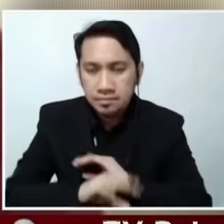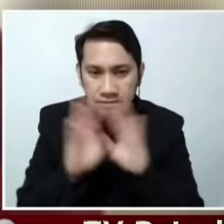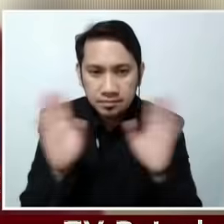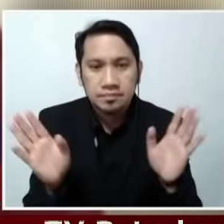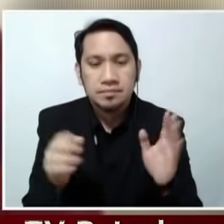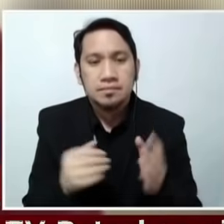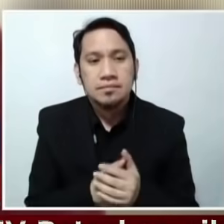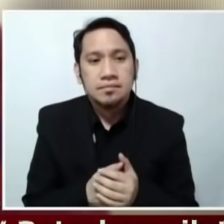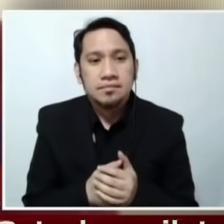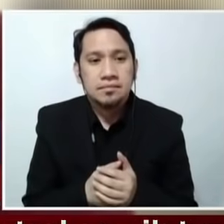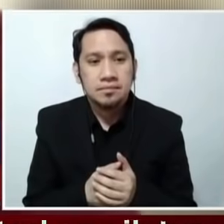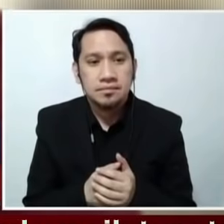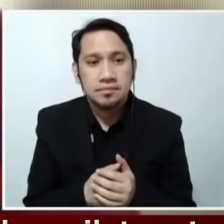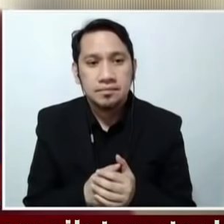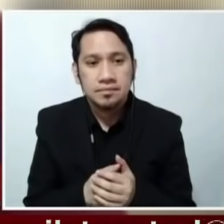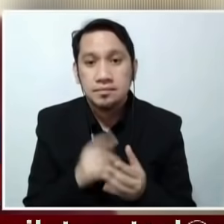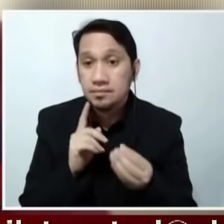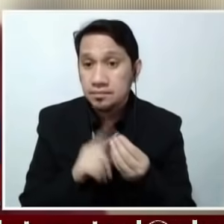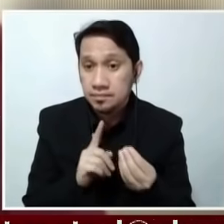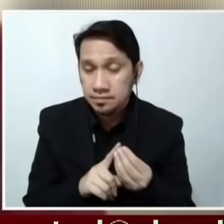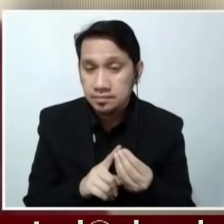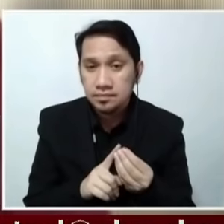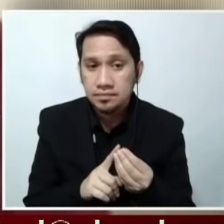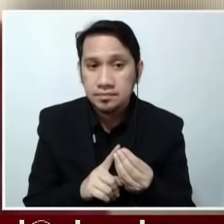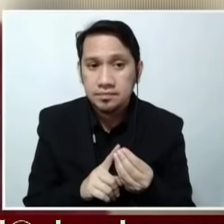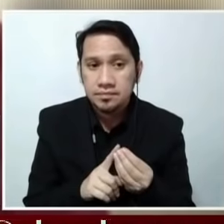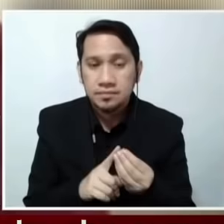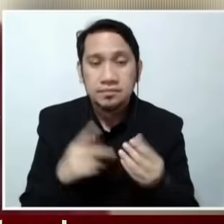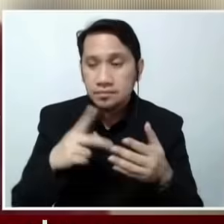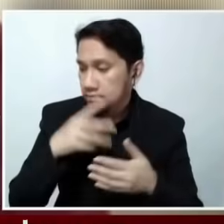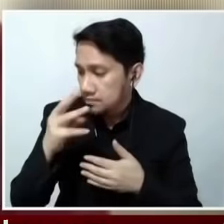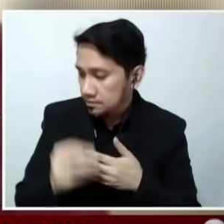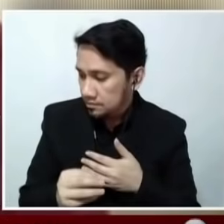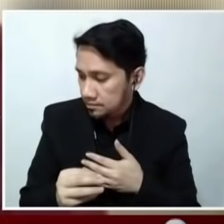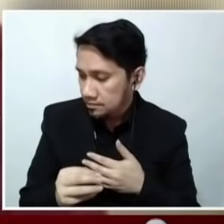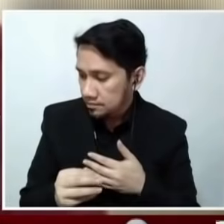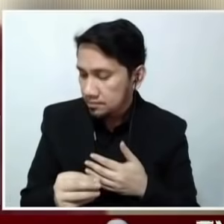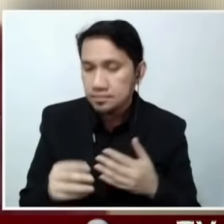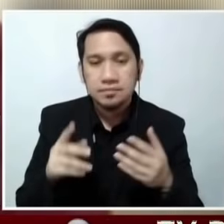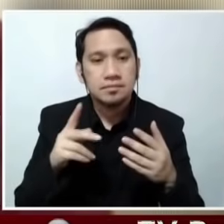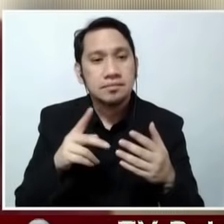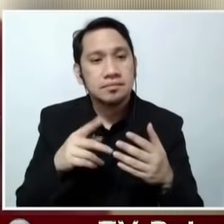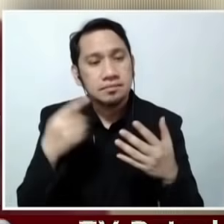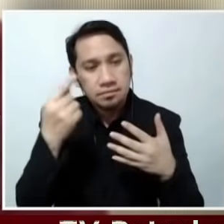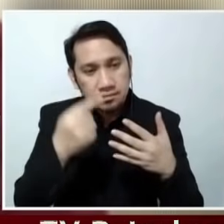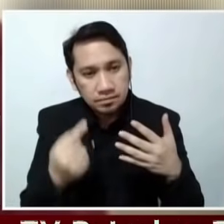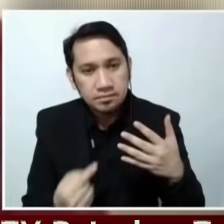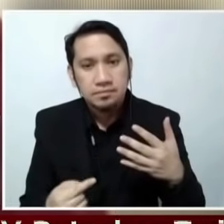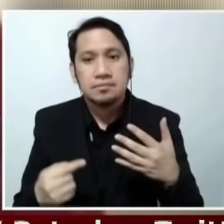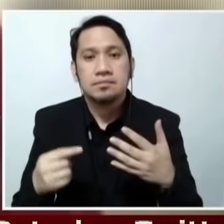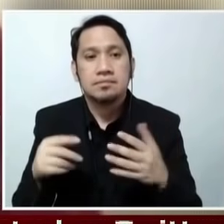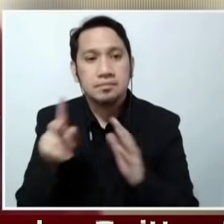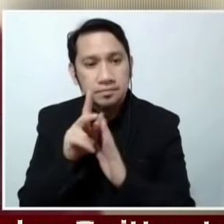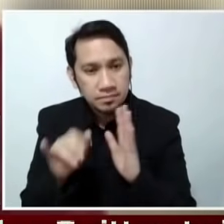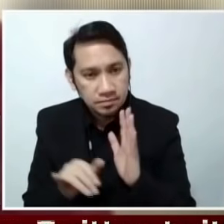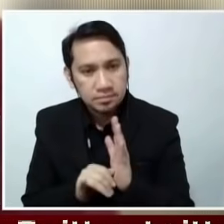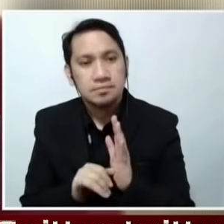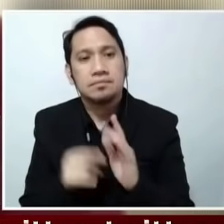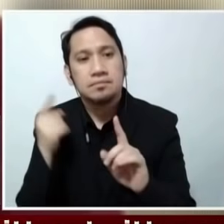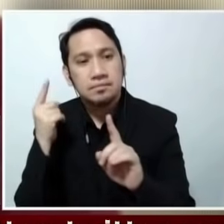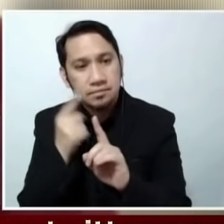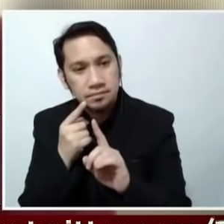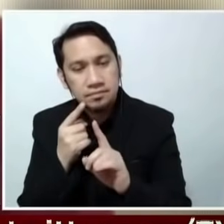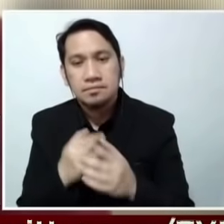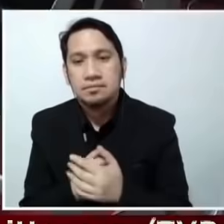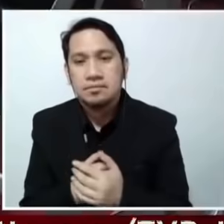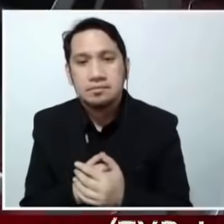mga bagay-bagay patungkol sa mga programa, plataforma, policy agenda ng ating